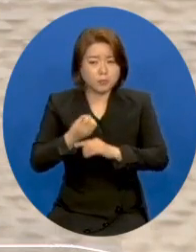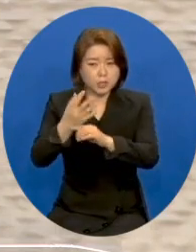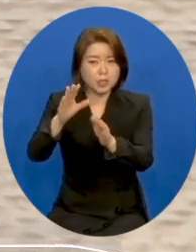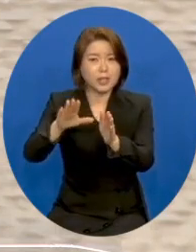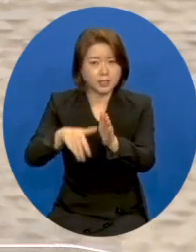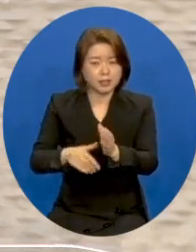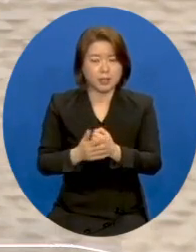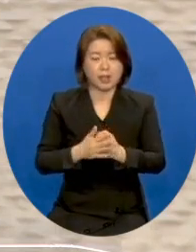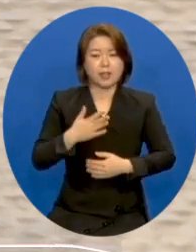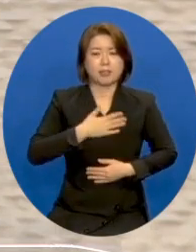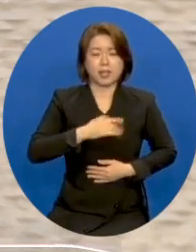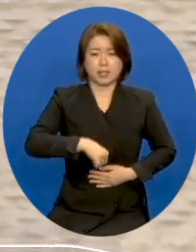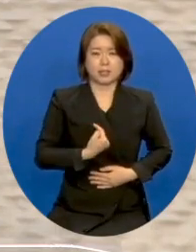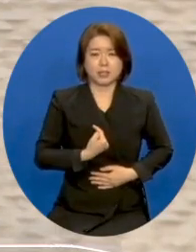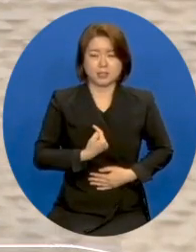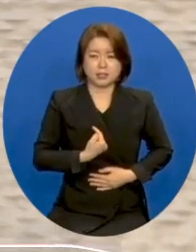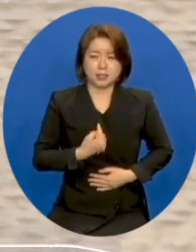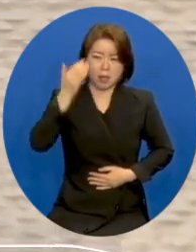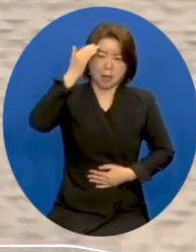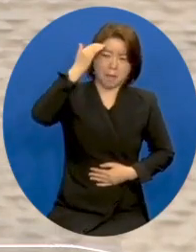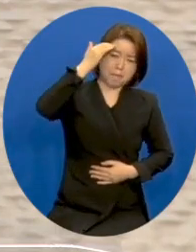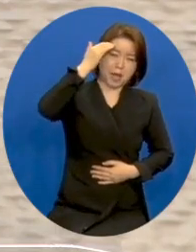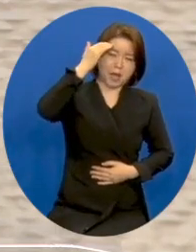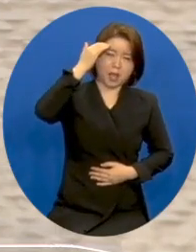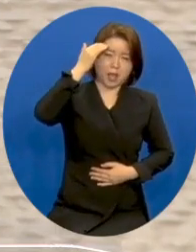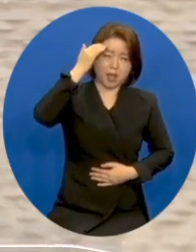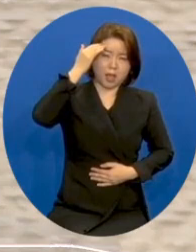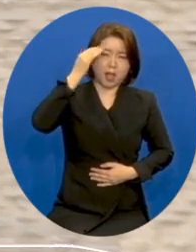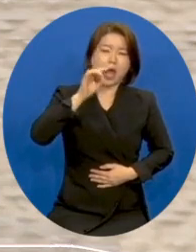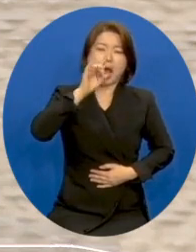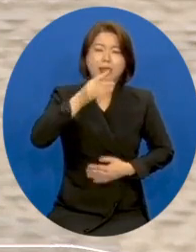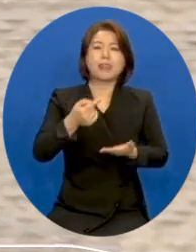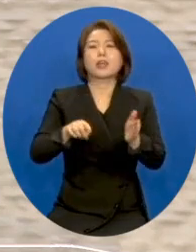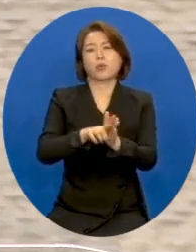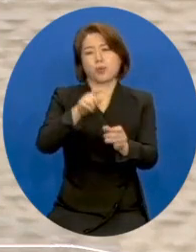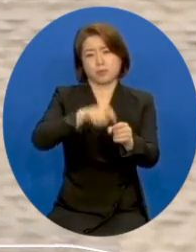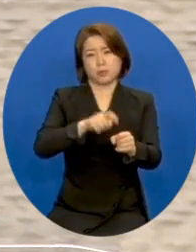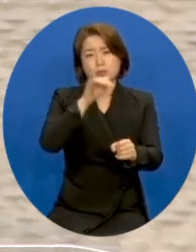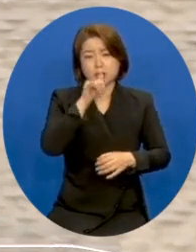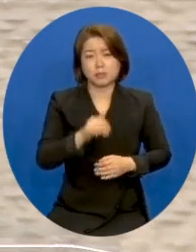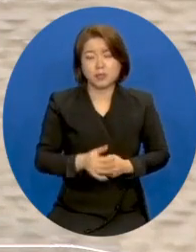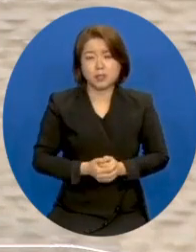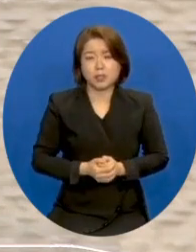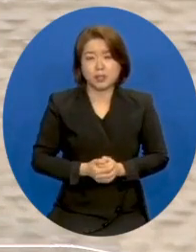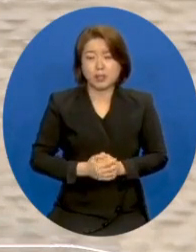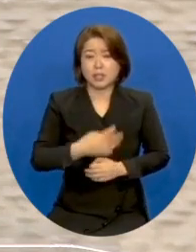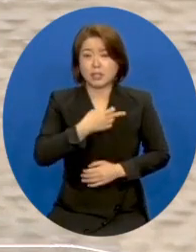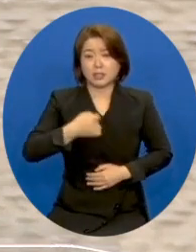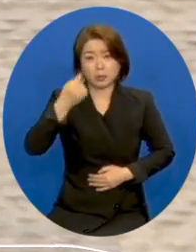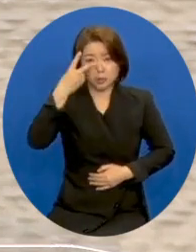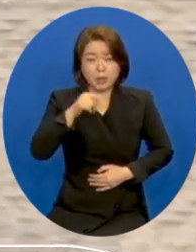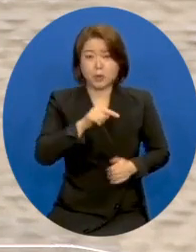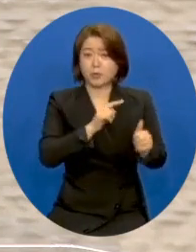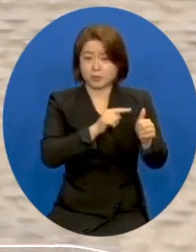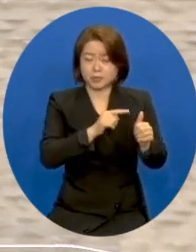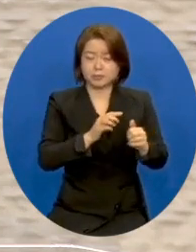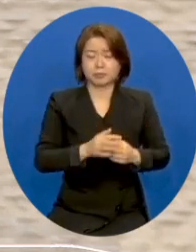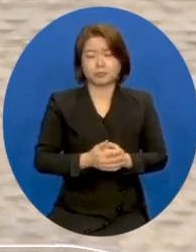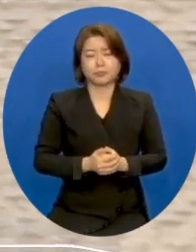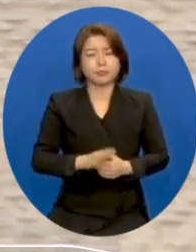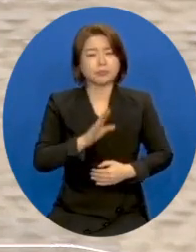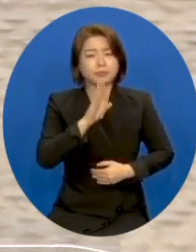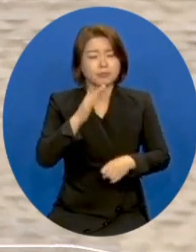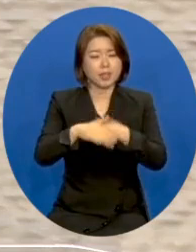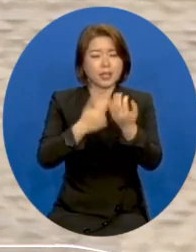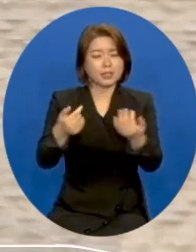자신이 걸림돌 되기 싫었기 때문입니다. 그는 정말